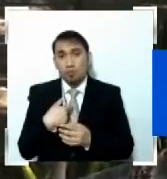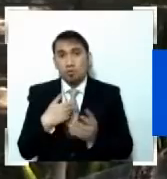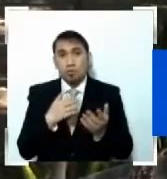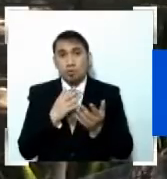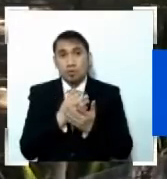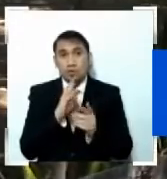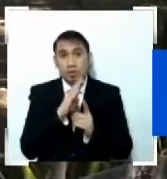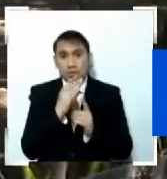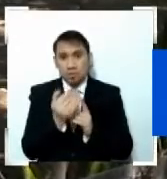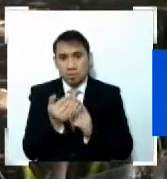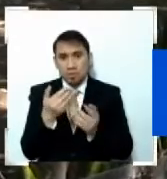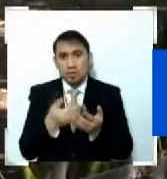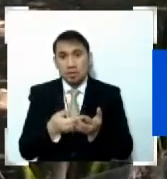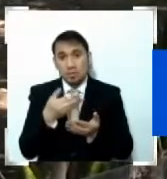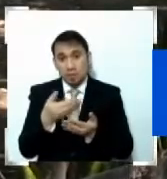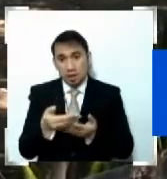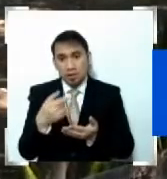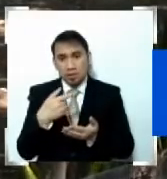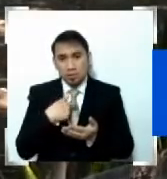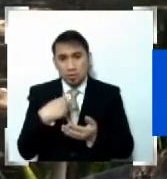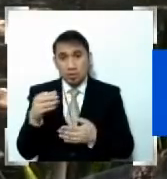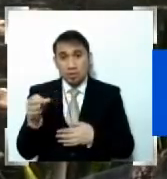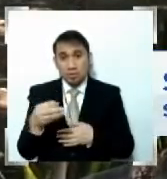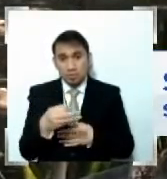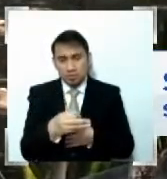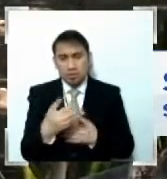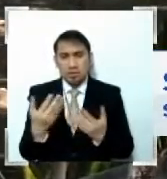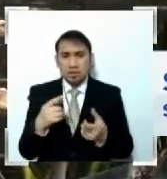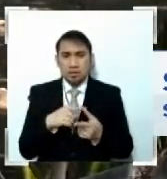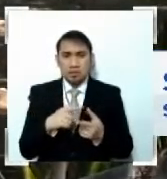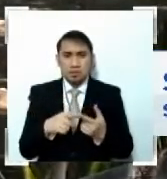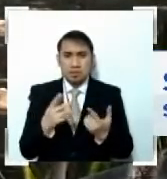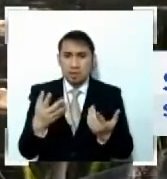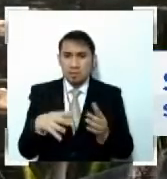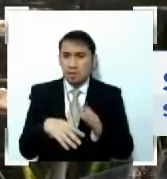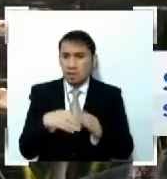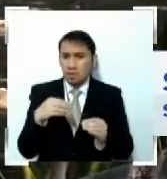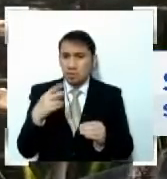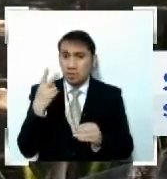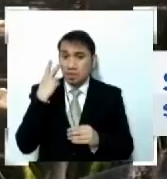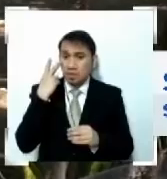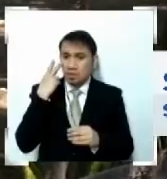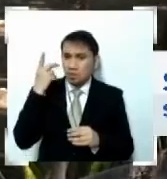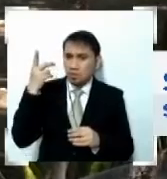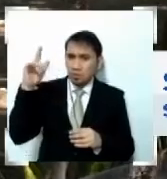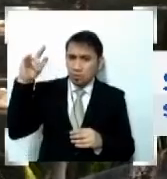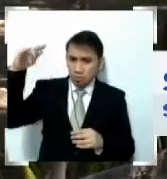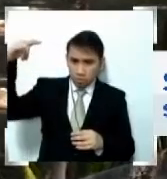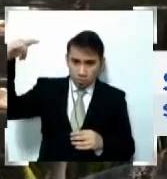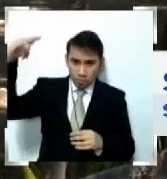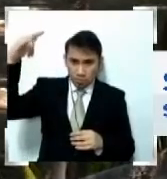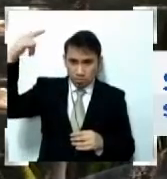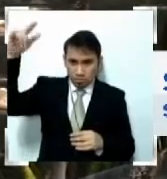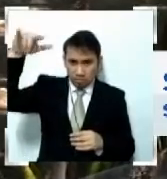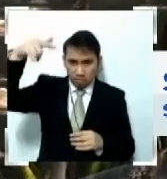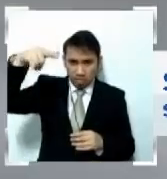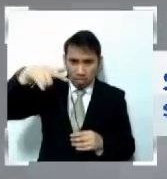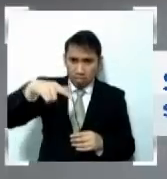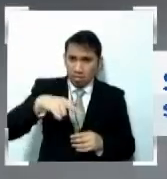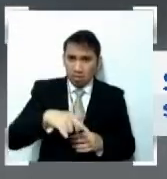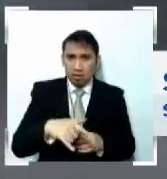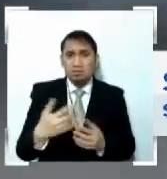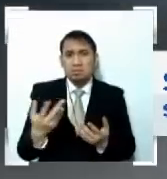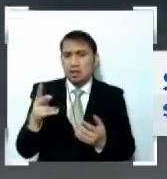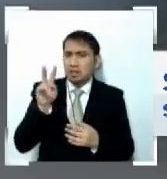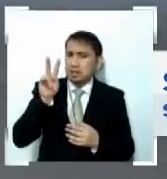isdang paninda ko. Ngayon nung paglabas ko, nakita ko na lang po yung airplane na bumagsak. Opo.